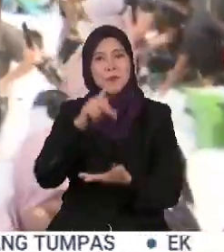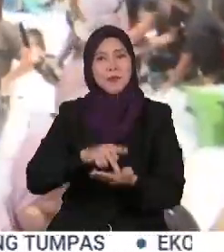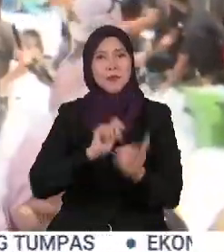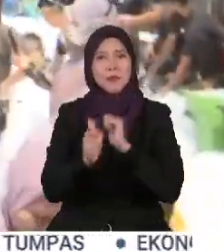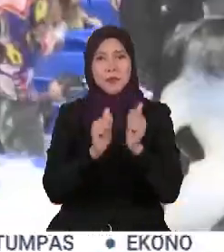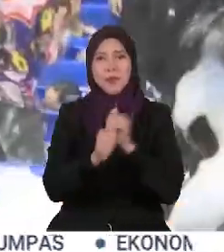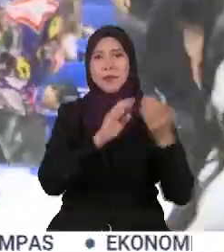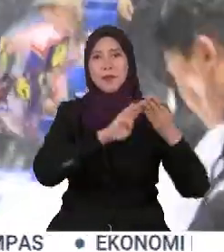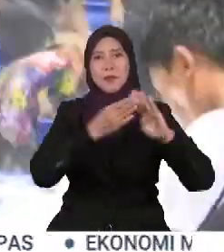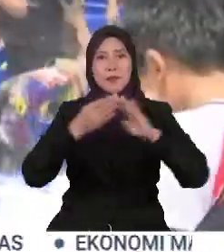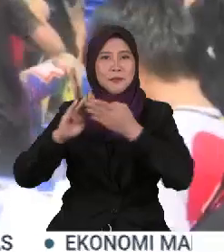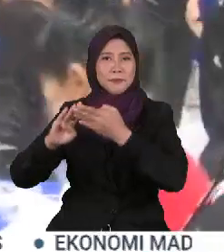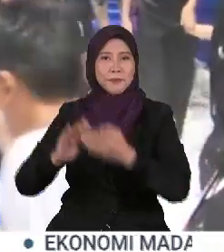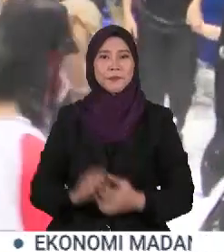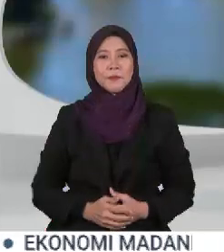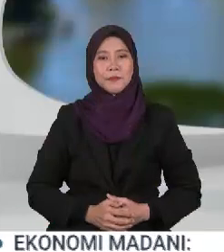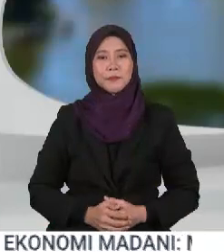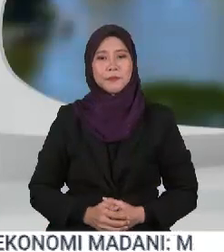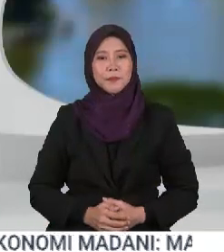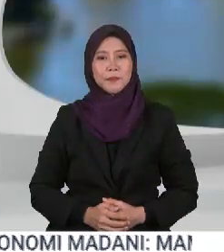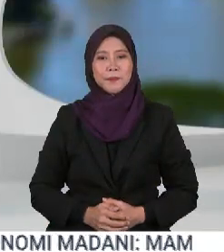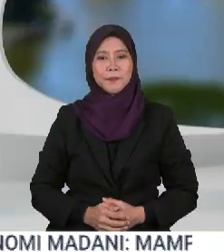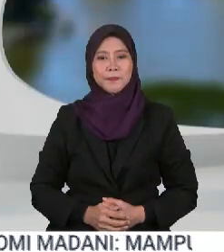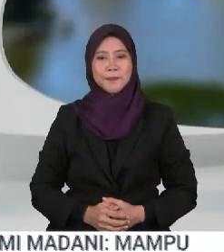Sukan Komuniti Azman Hasim.